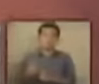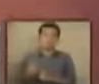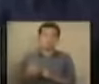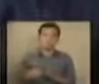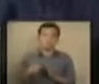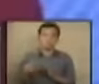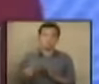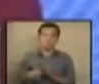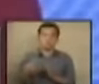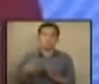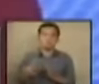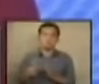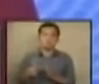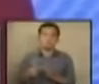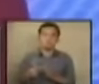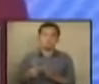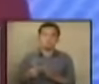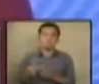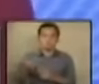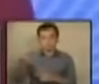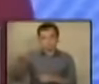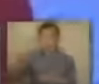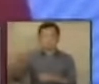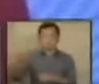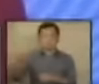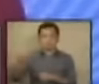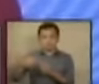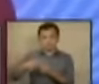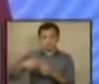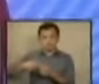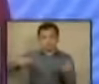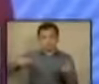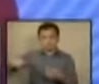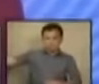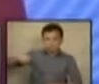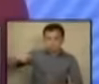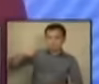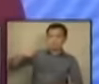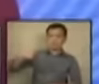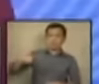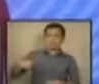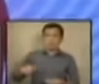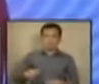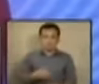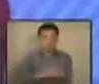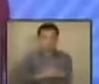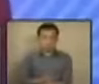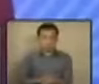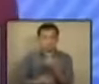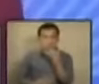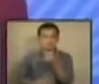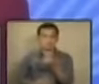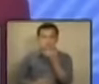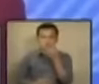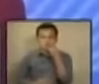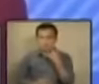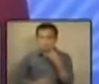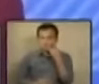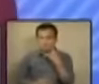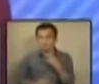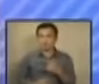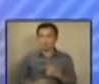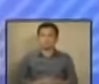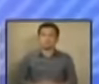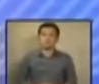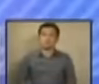po tinututukan niya pa po ako ng kutsilyo. Yung anak ko po sumisigaw na. Umiiyak po yung mga anak